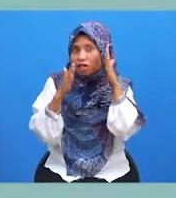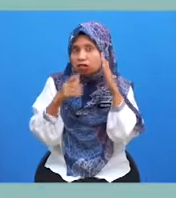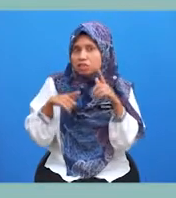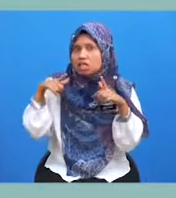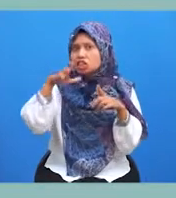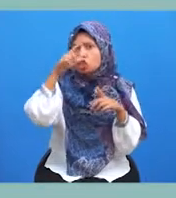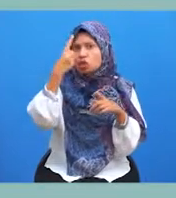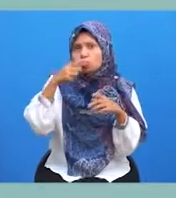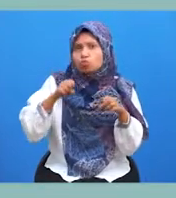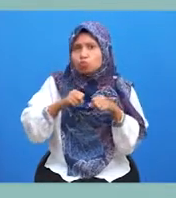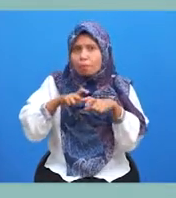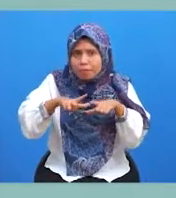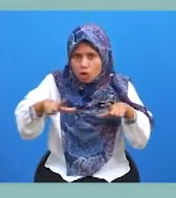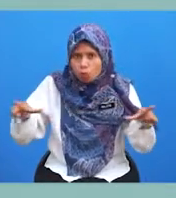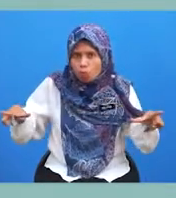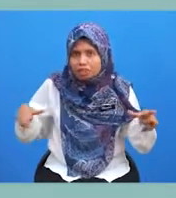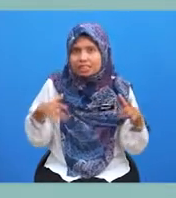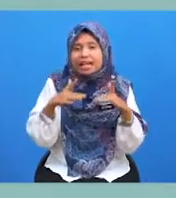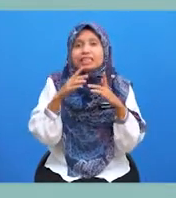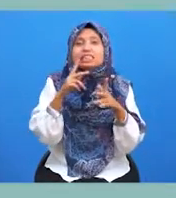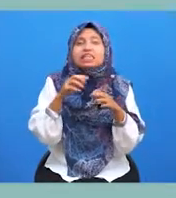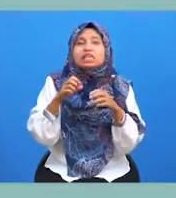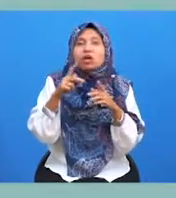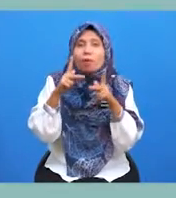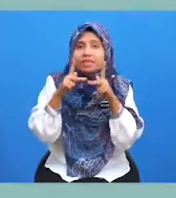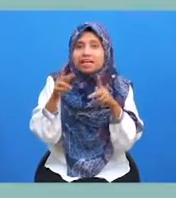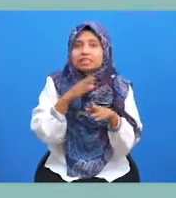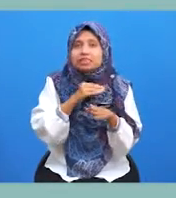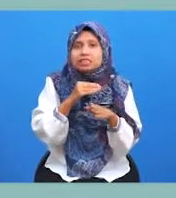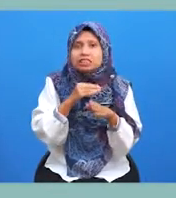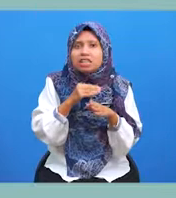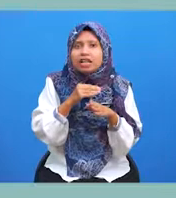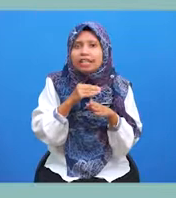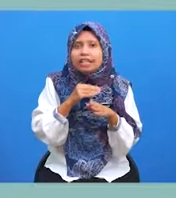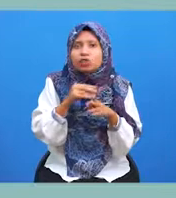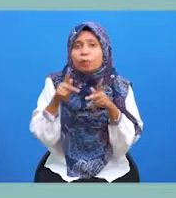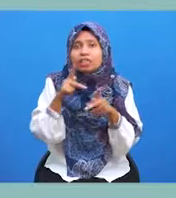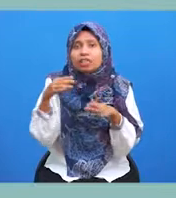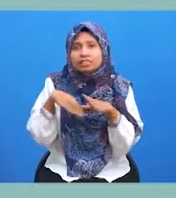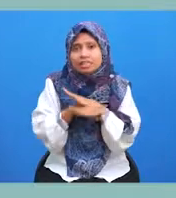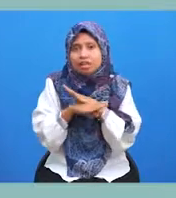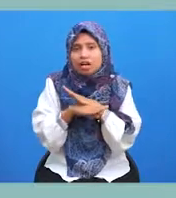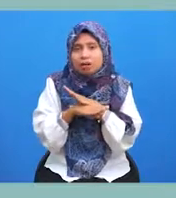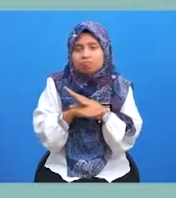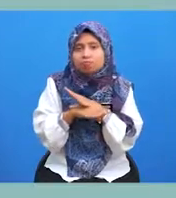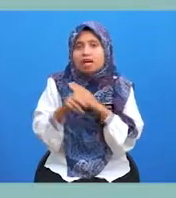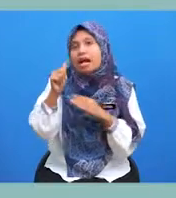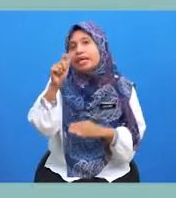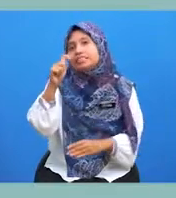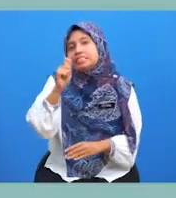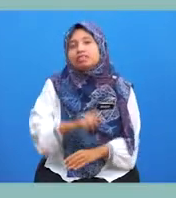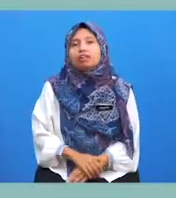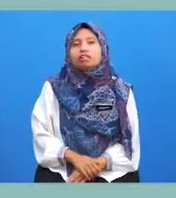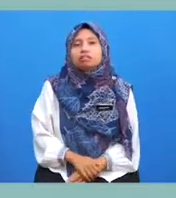dilancarkan untuk meluaskan jaringan komunikasi dan infrastruktur komunikasi dalam rantau